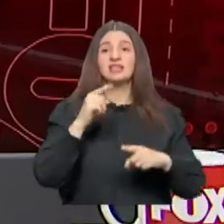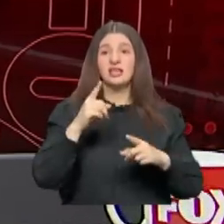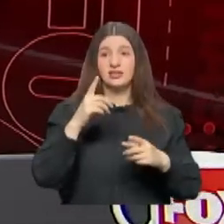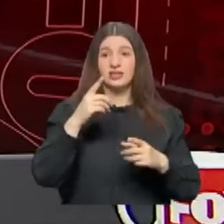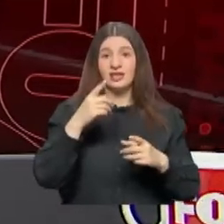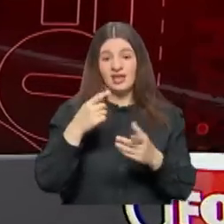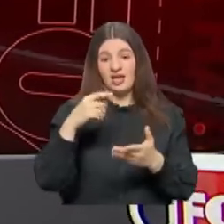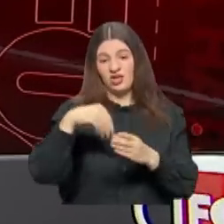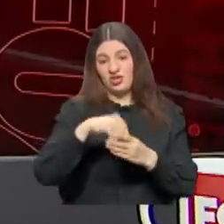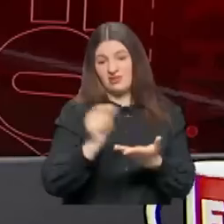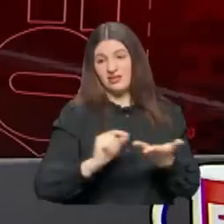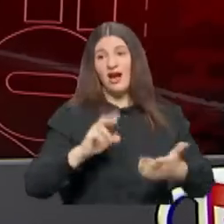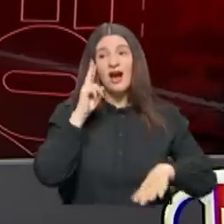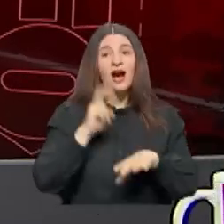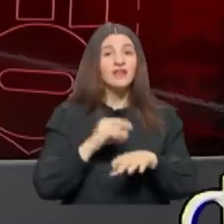siyasetnamesini hatırlatan şey.